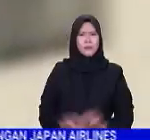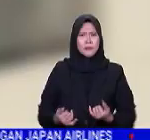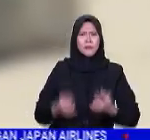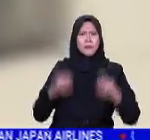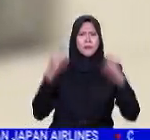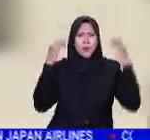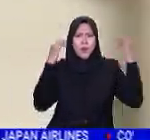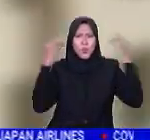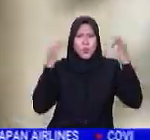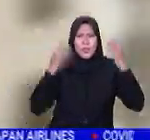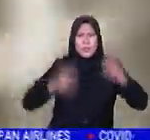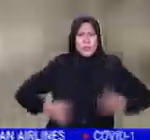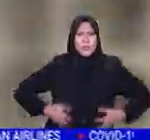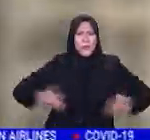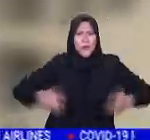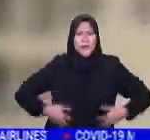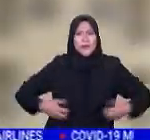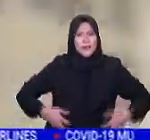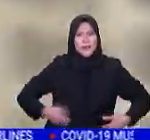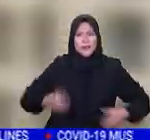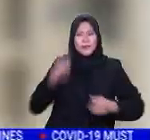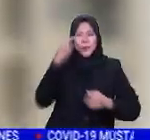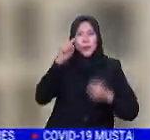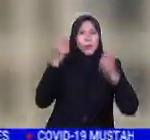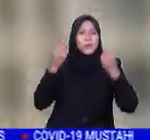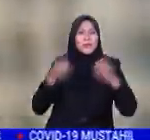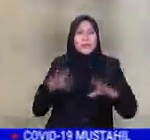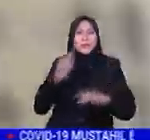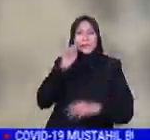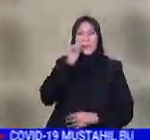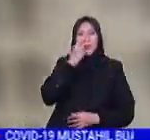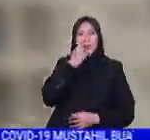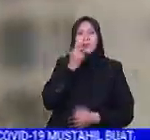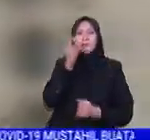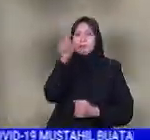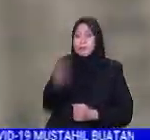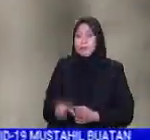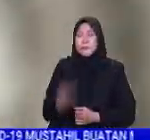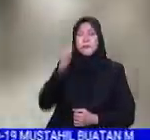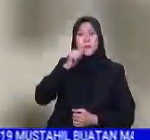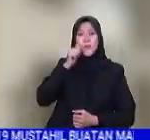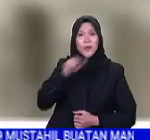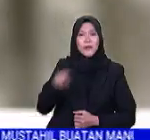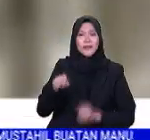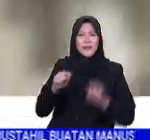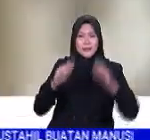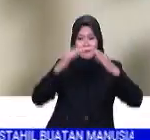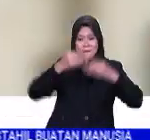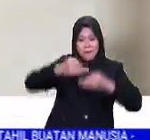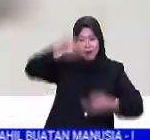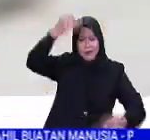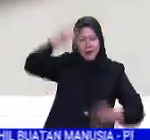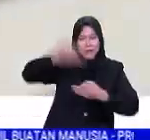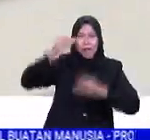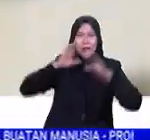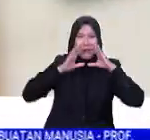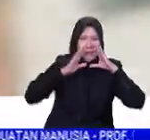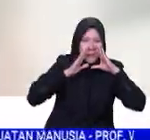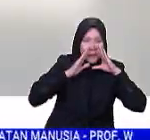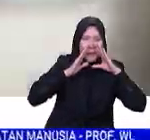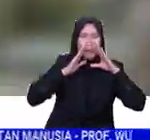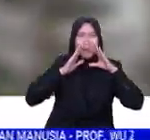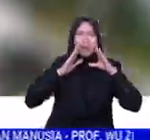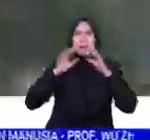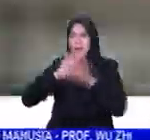membuat bunyi monyet untuk hilangkan kebosanan. Itu yang dilakukan seorang gadis di sebuah kediaman, namun mengejutkan, sahutannya